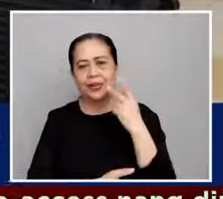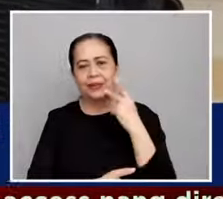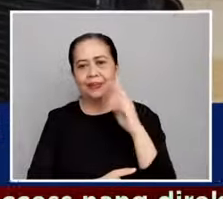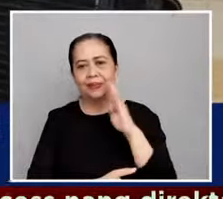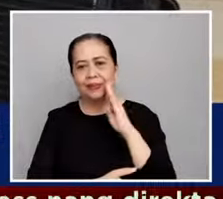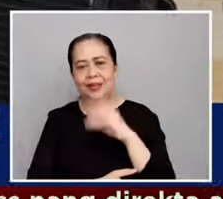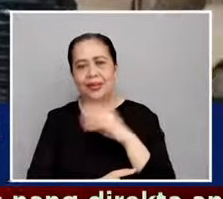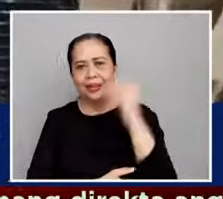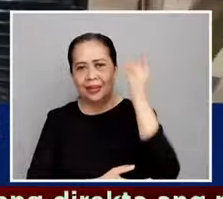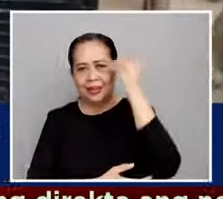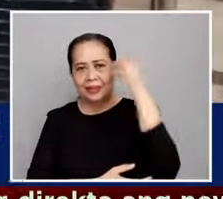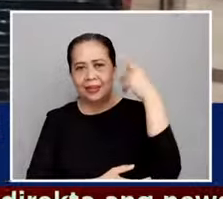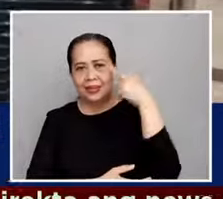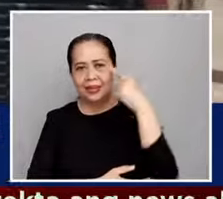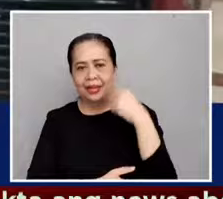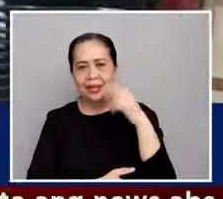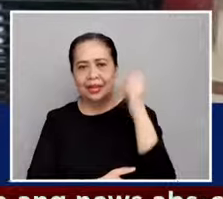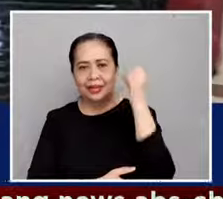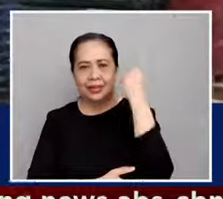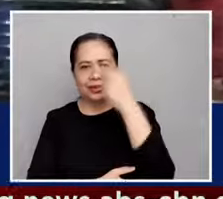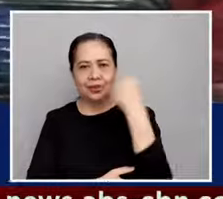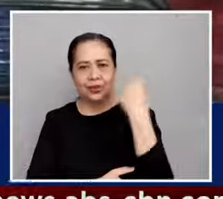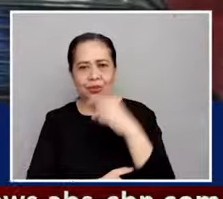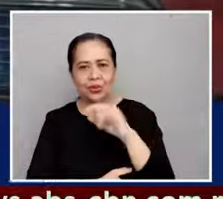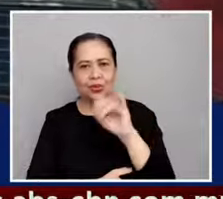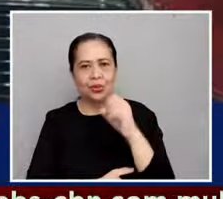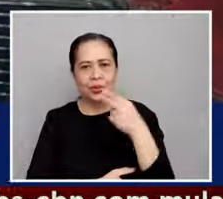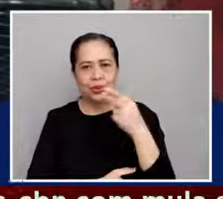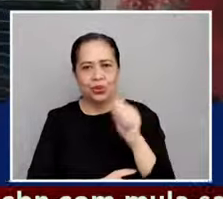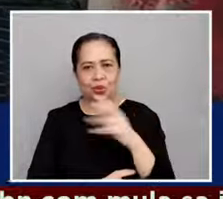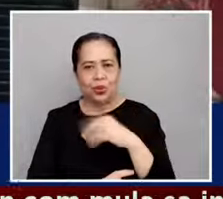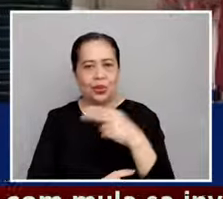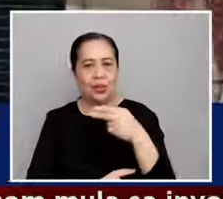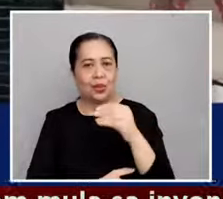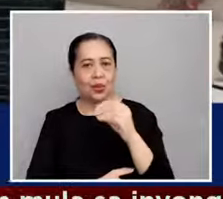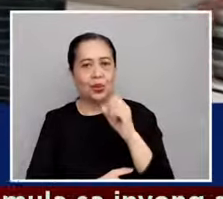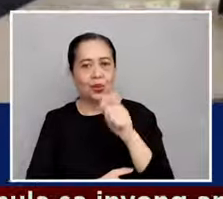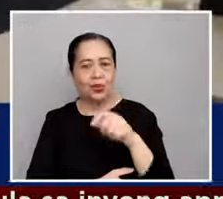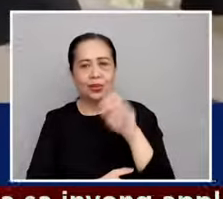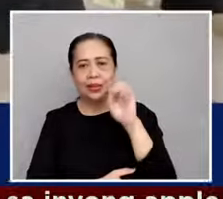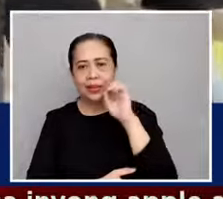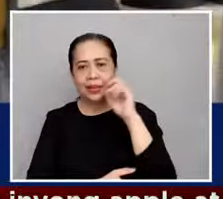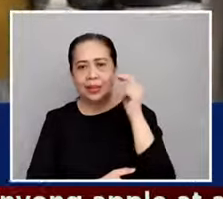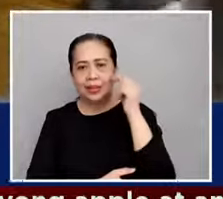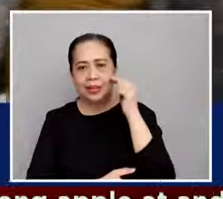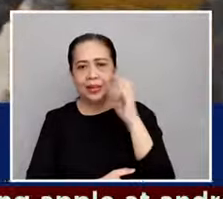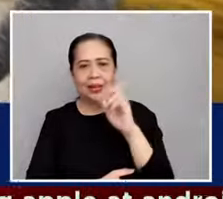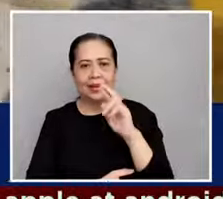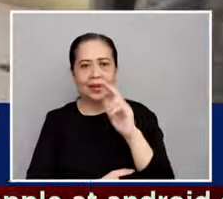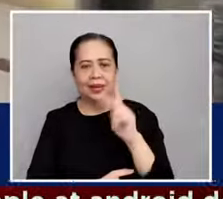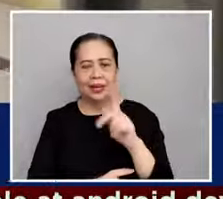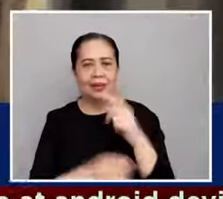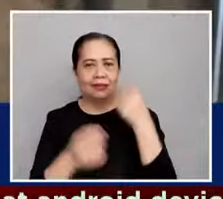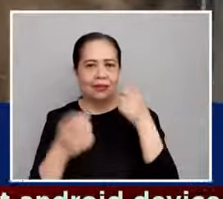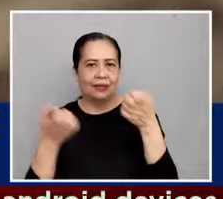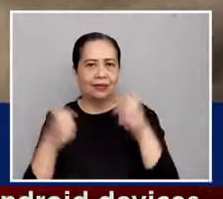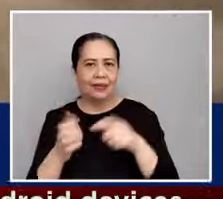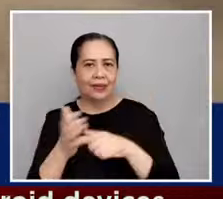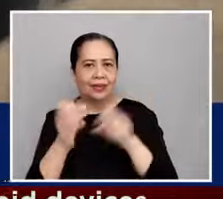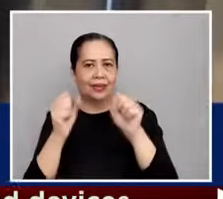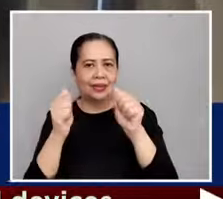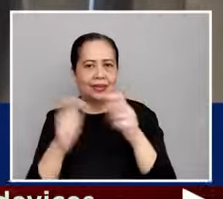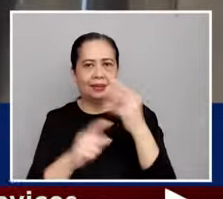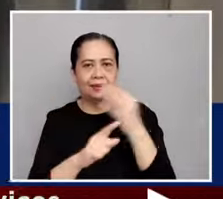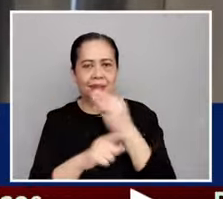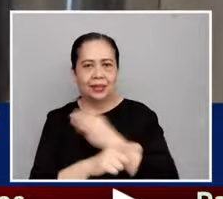Daniel Padilla, Zanjo Marudo, Joshua Garcia at ang host na si Eric Nicolas para sa event ngayong Sabado, March